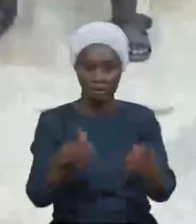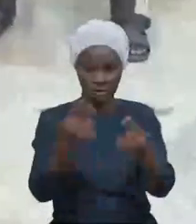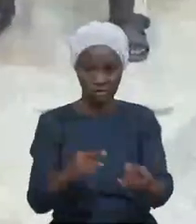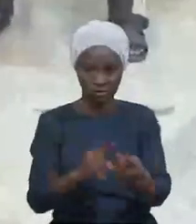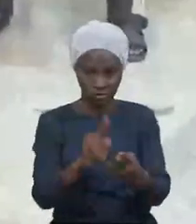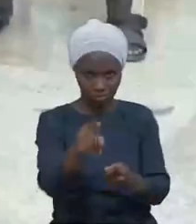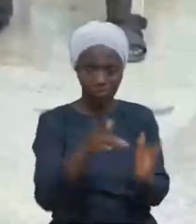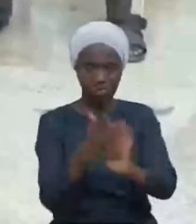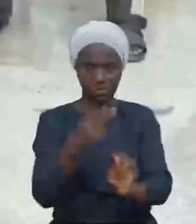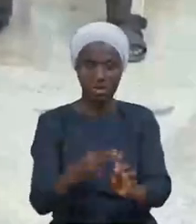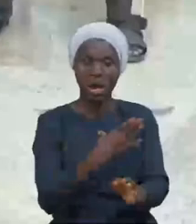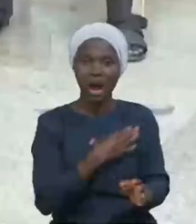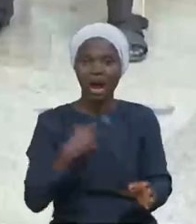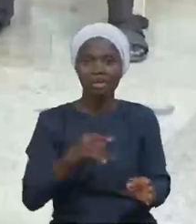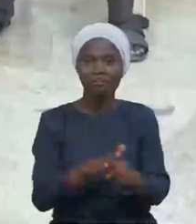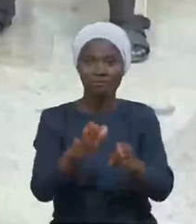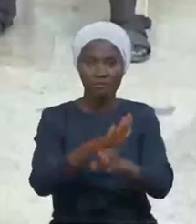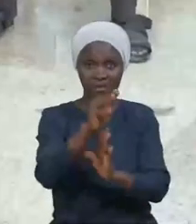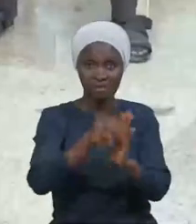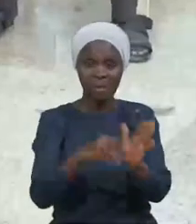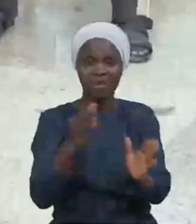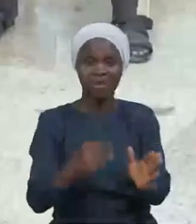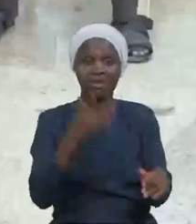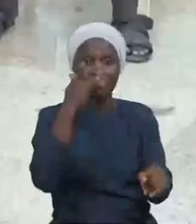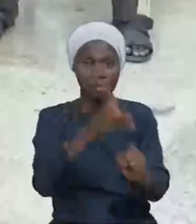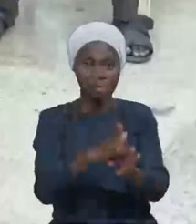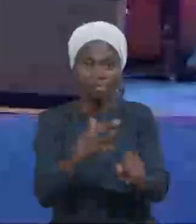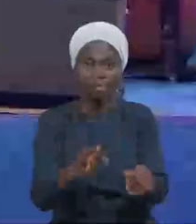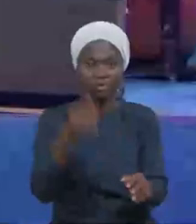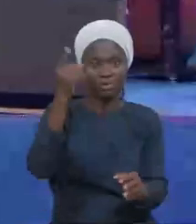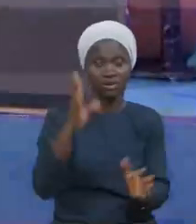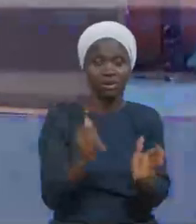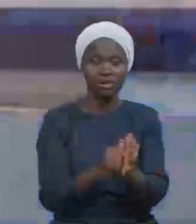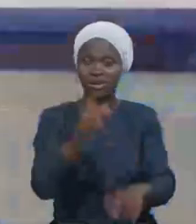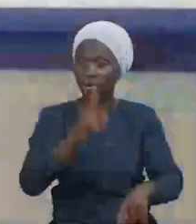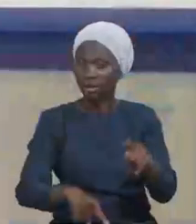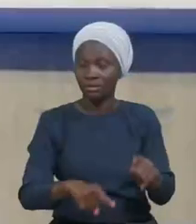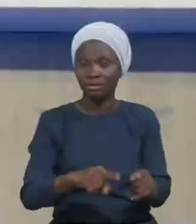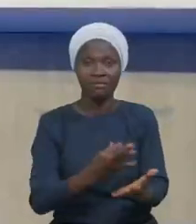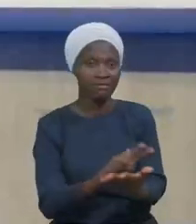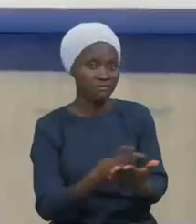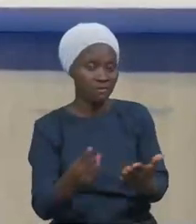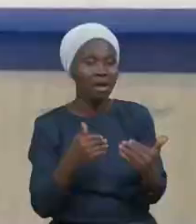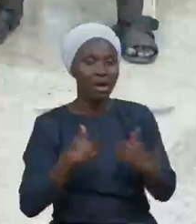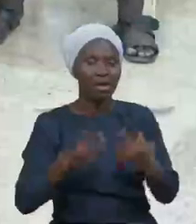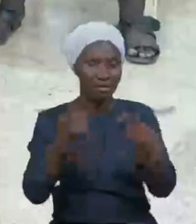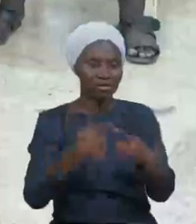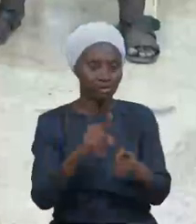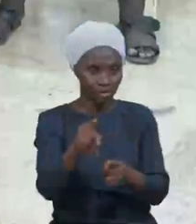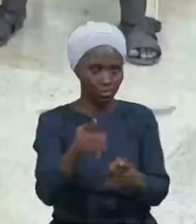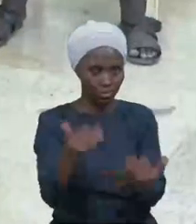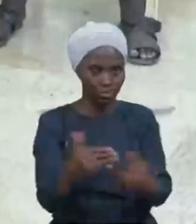Et l'accomplissement de la promesse de Dieu qui ne peut faillir, cela est venu pour toi ce soir au nom